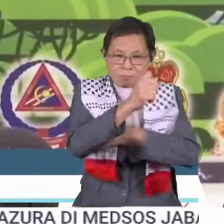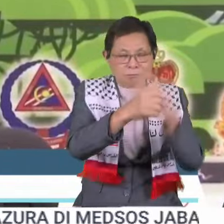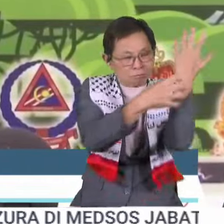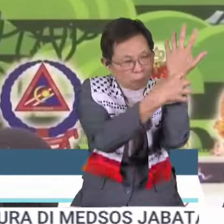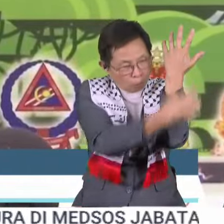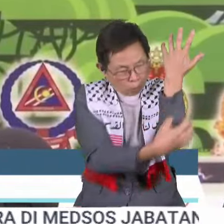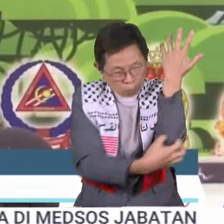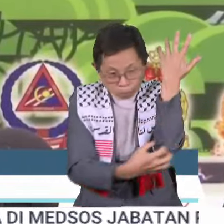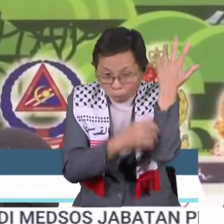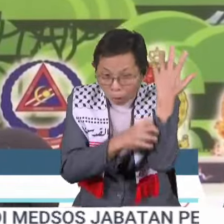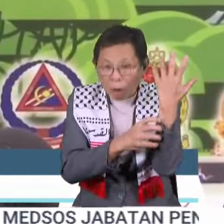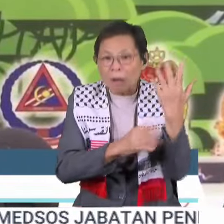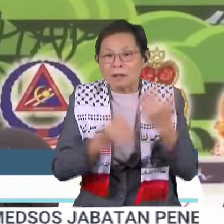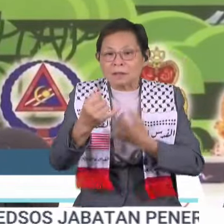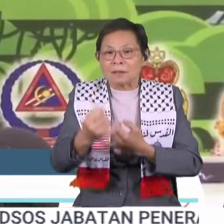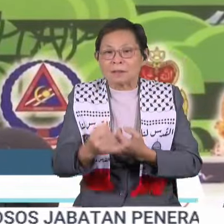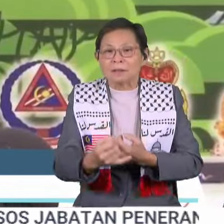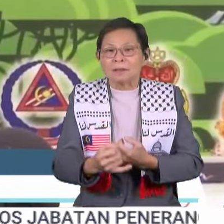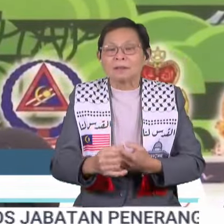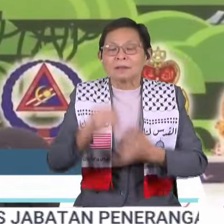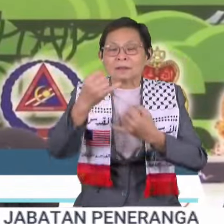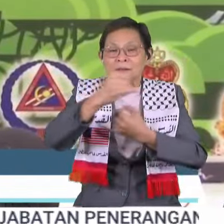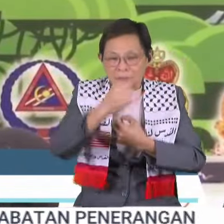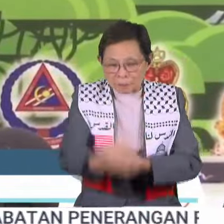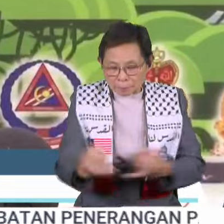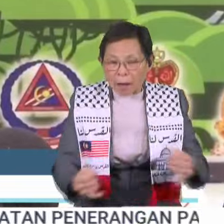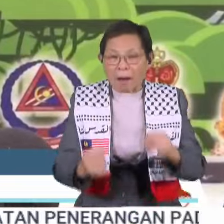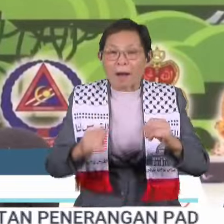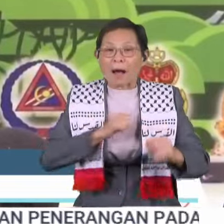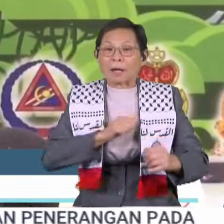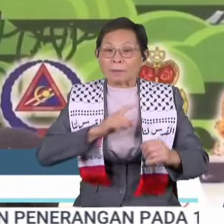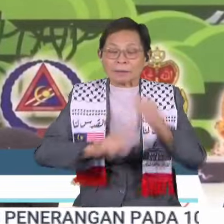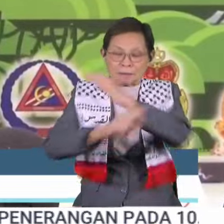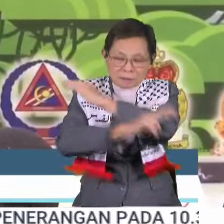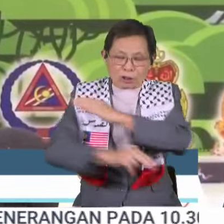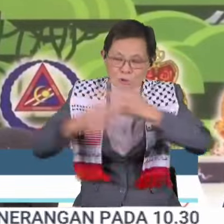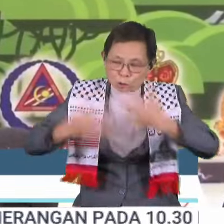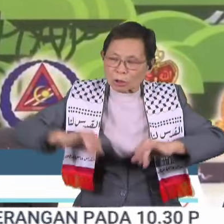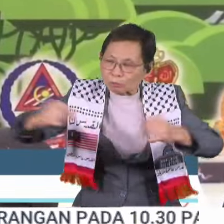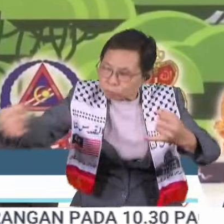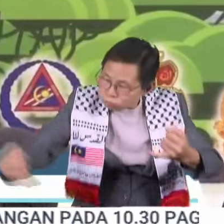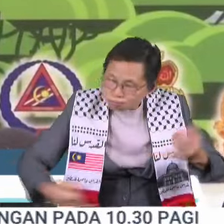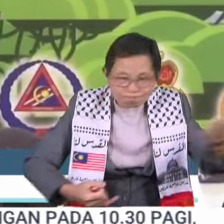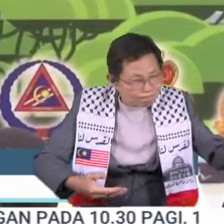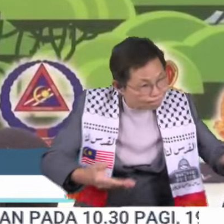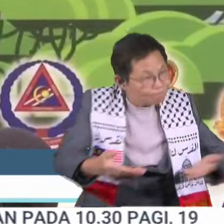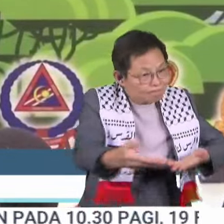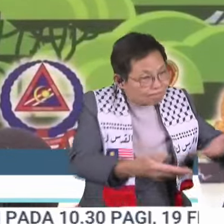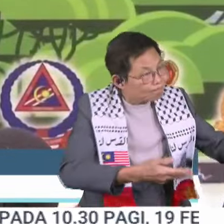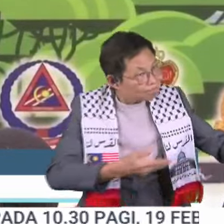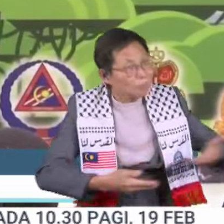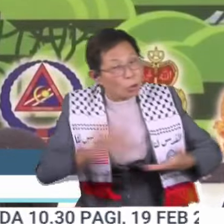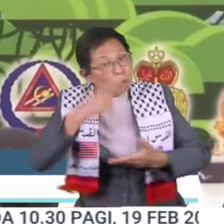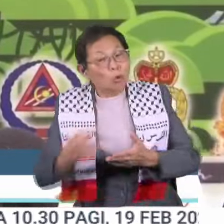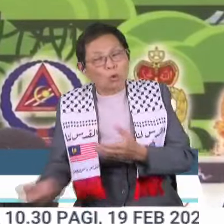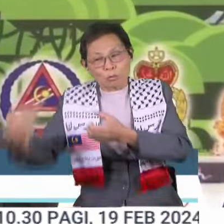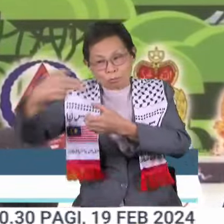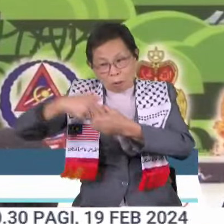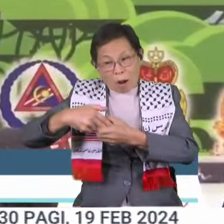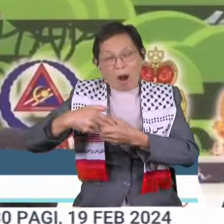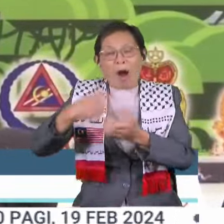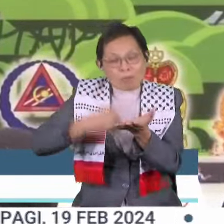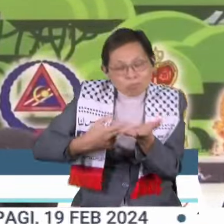dan juga Jabatan Agama Islam negeri-negeri telah dijemput untuk menghadiri sesi libat urus